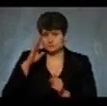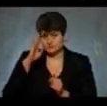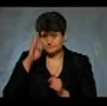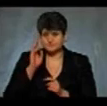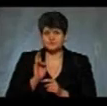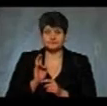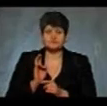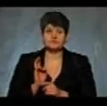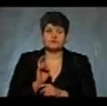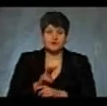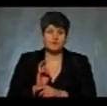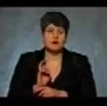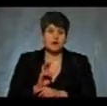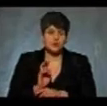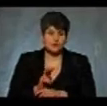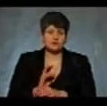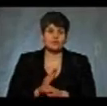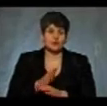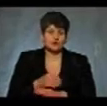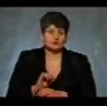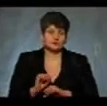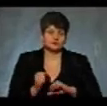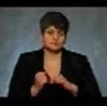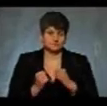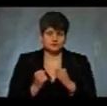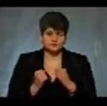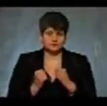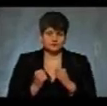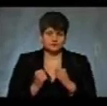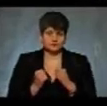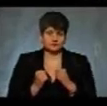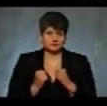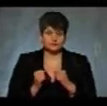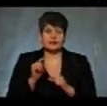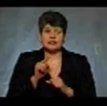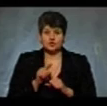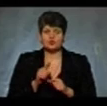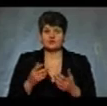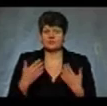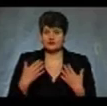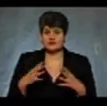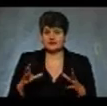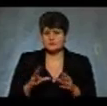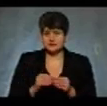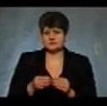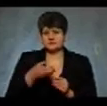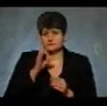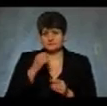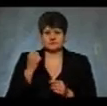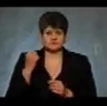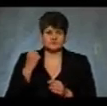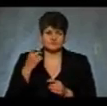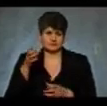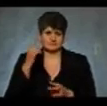якого приходили в гості його товариші. І для того, щоб відпочити, спільно розпити спиртні напої.